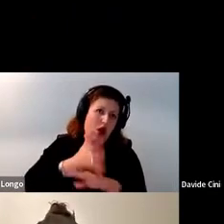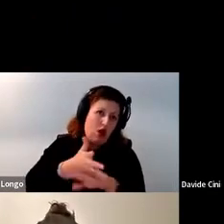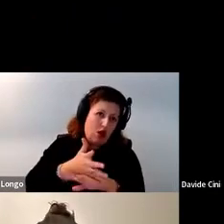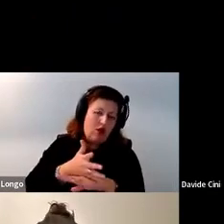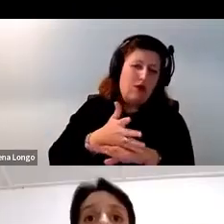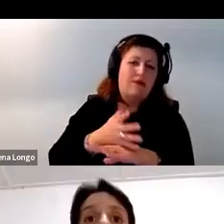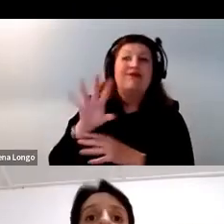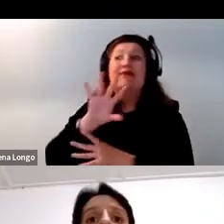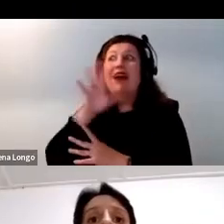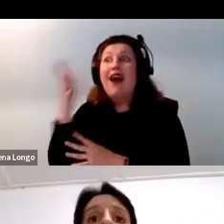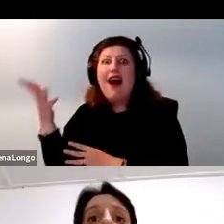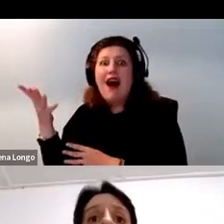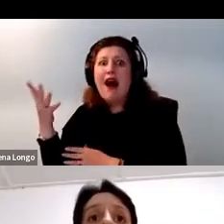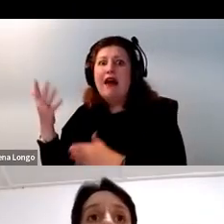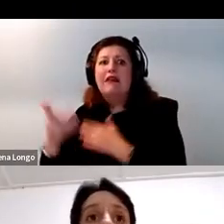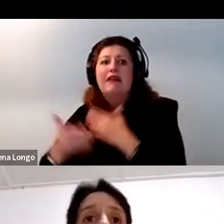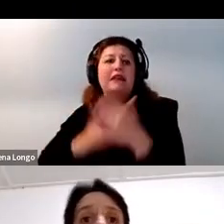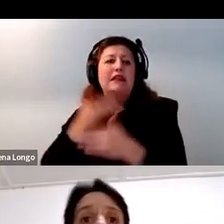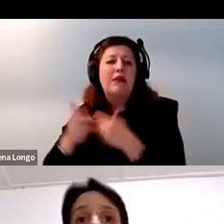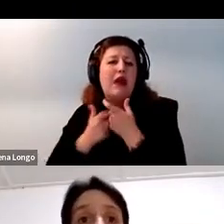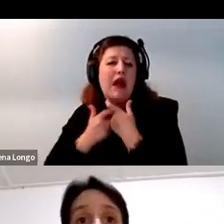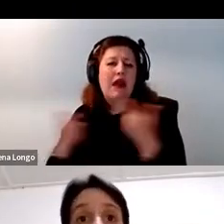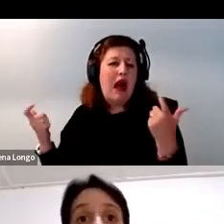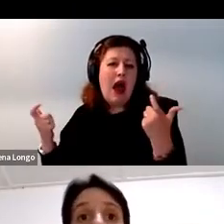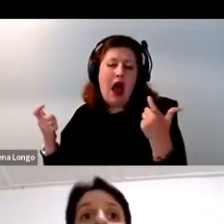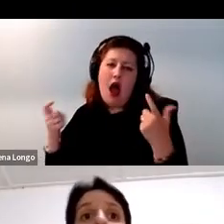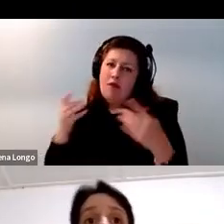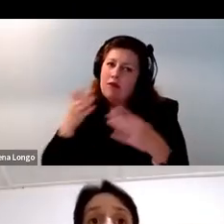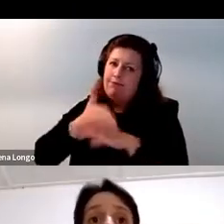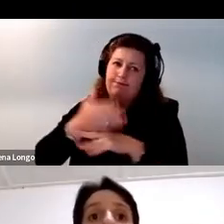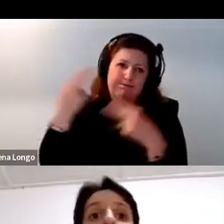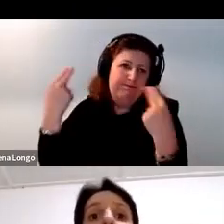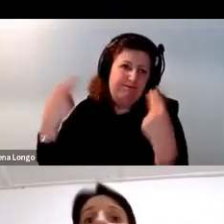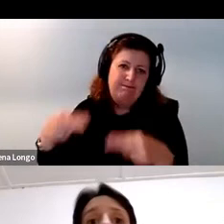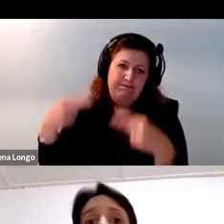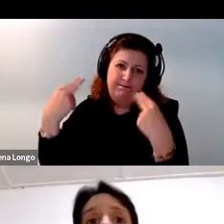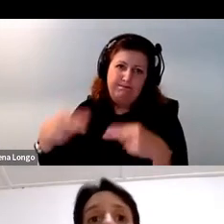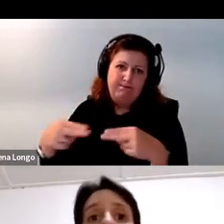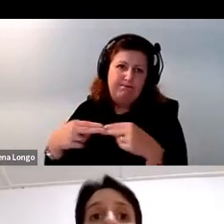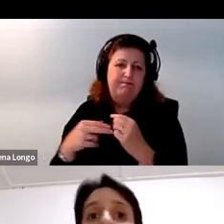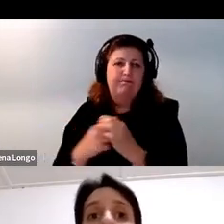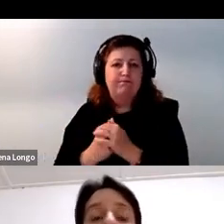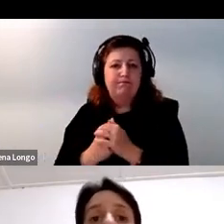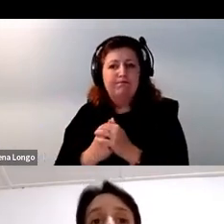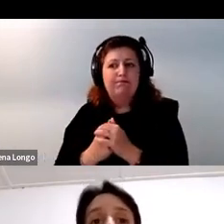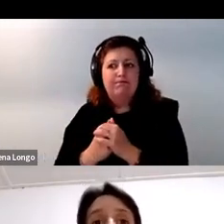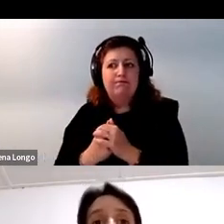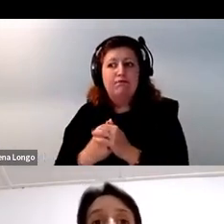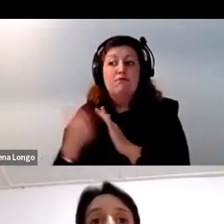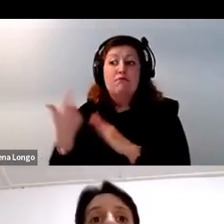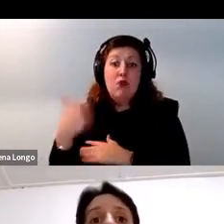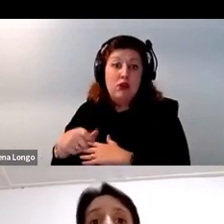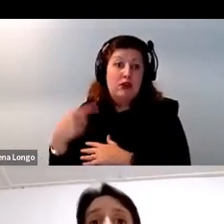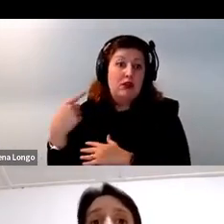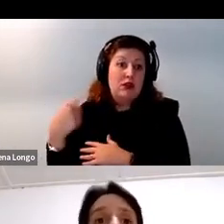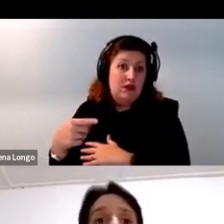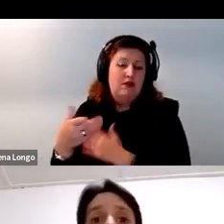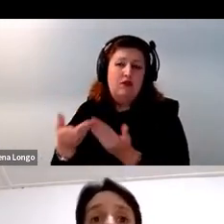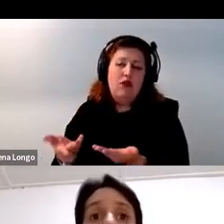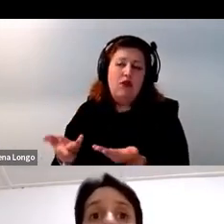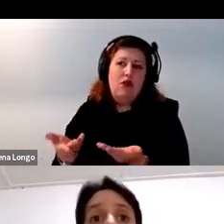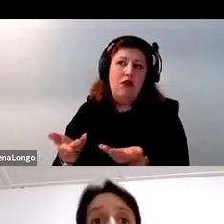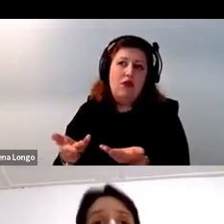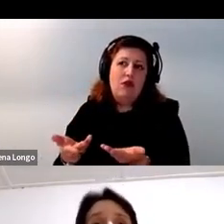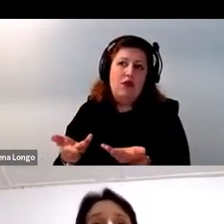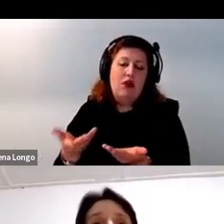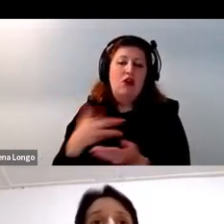per poter accogliere tutti i tipi di disabilità nelle scuole. Per questo infatti ci sono anche altre